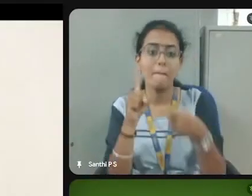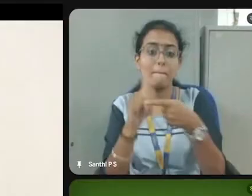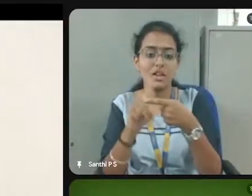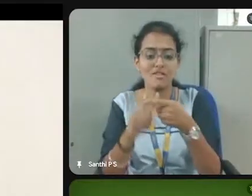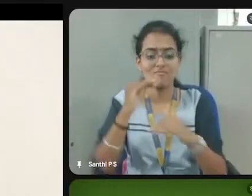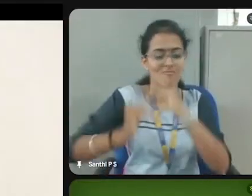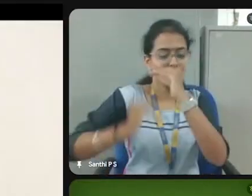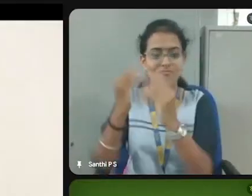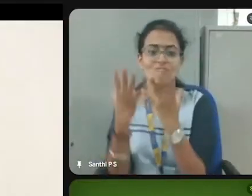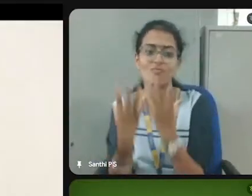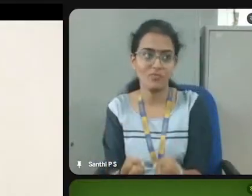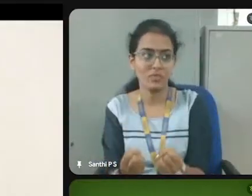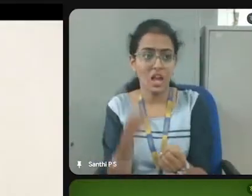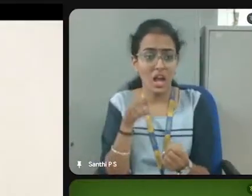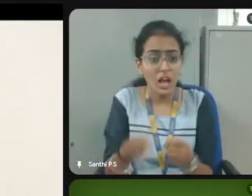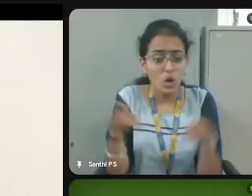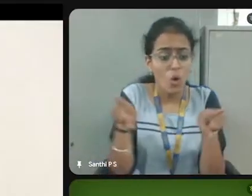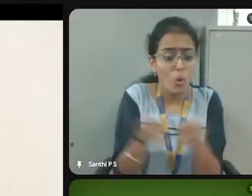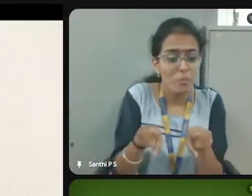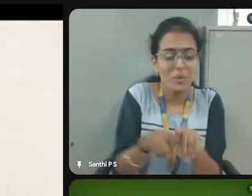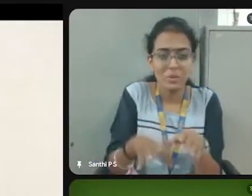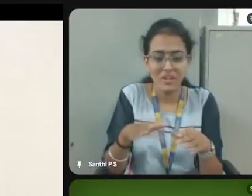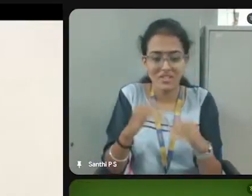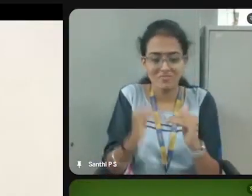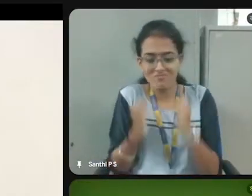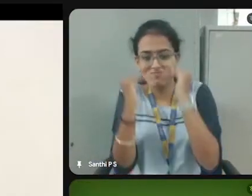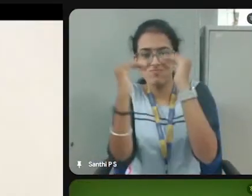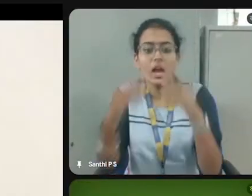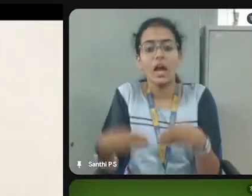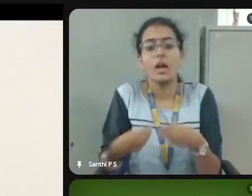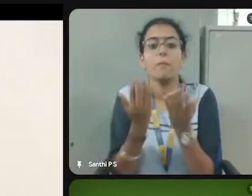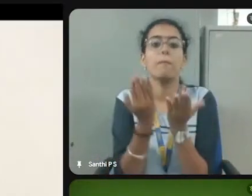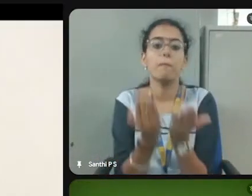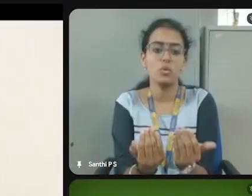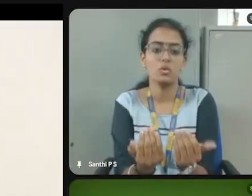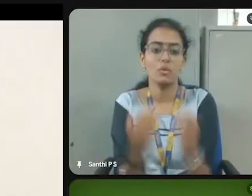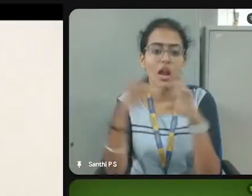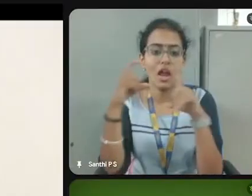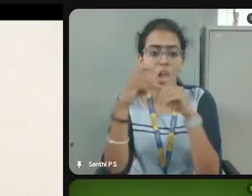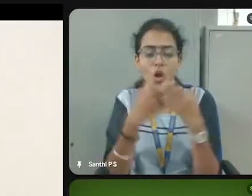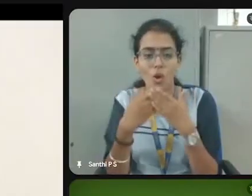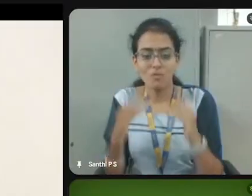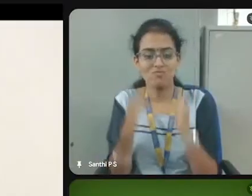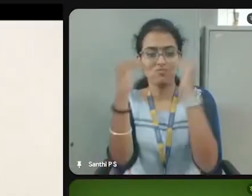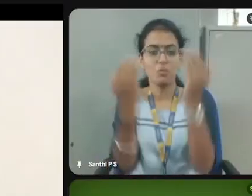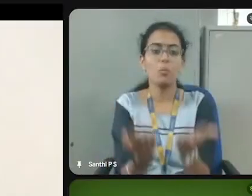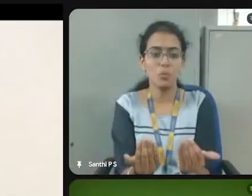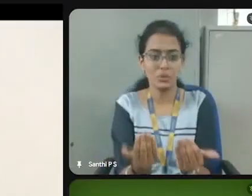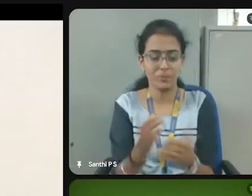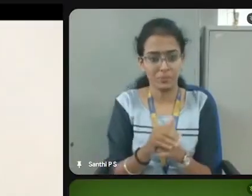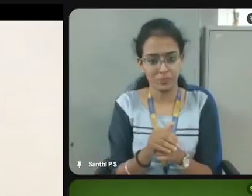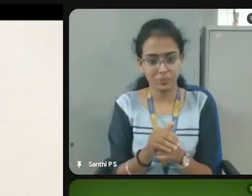ഡെവലപ്പ് ചെയ്യിച്ചിട്ട് അവരെ നമുക്ക് മുഖ്യധാരയിൽ എത്തിക്കാൻ പറ്റും. ഈ കുട്ടികളെല്ലാം നമുക്ക് പഠനം നടത്തി